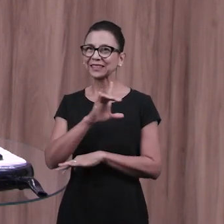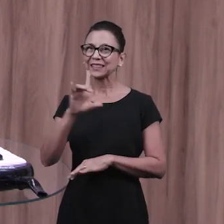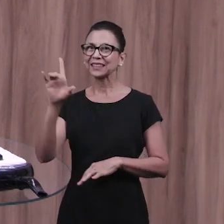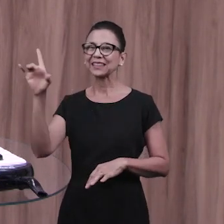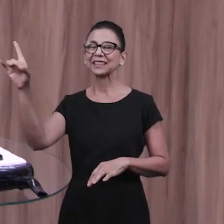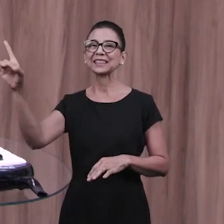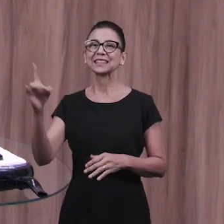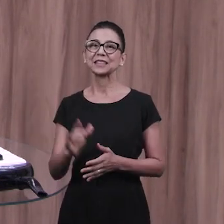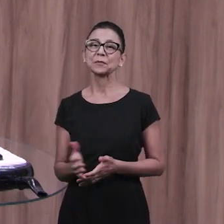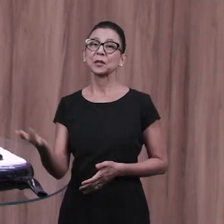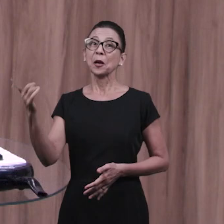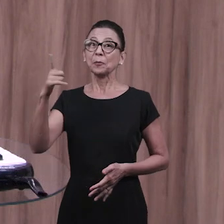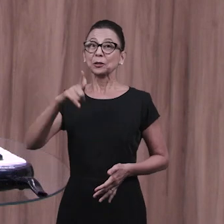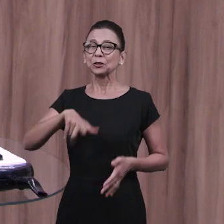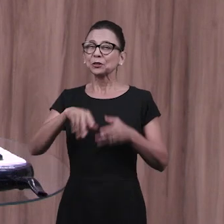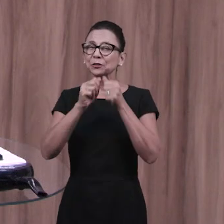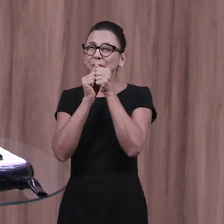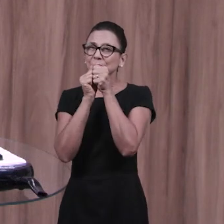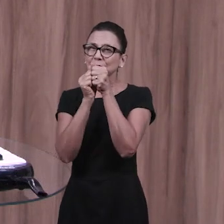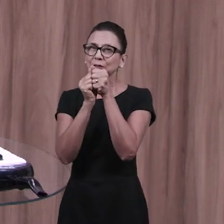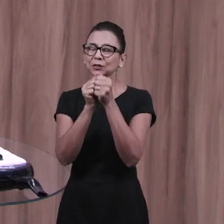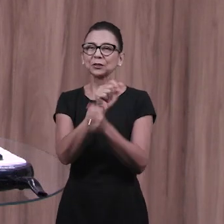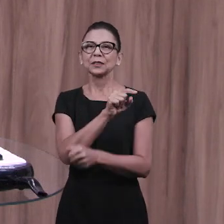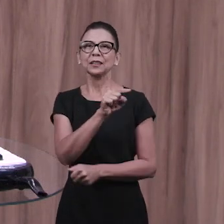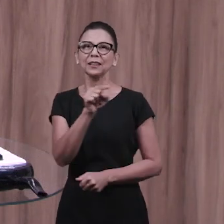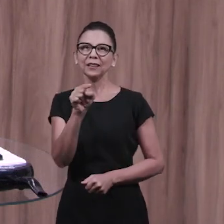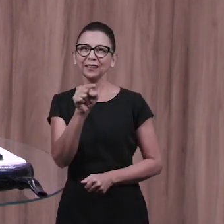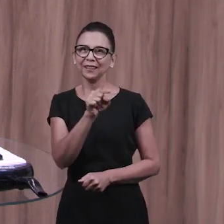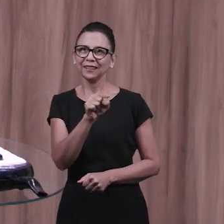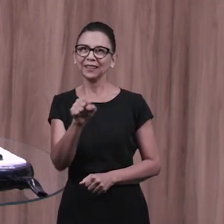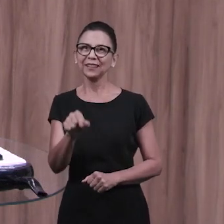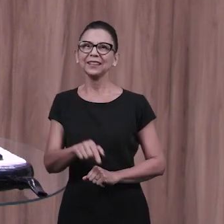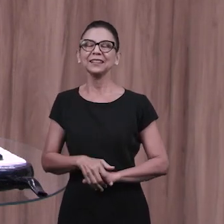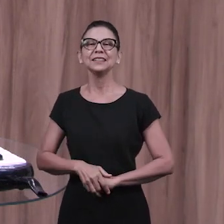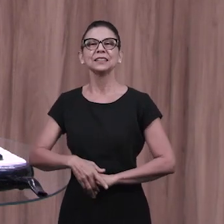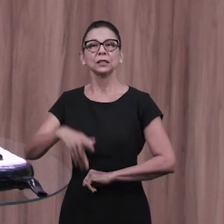pour être ici avec vous. Le Seigneur,